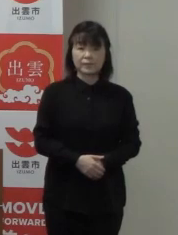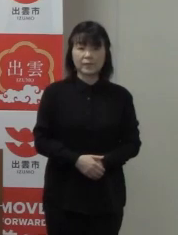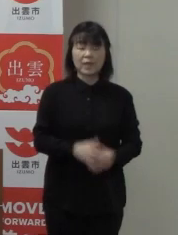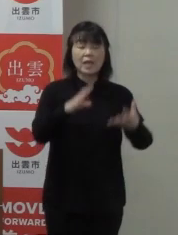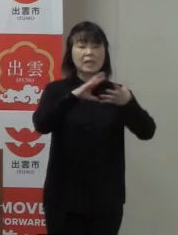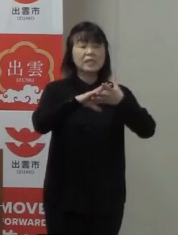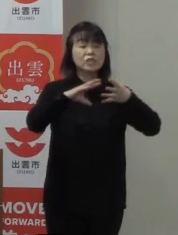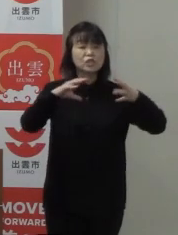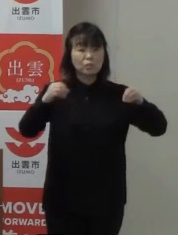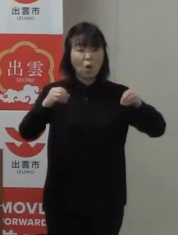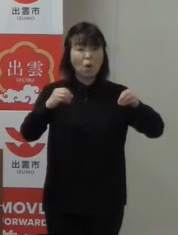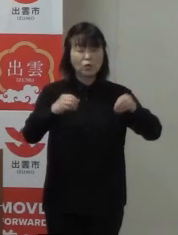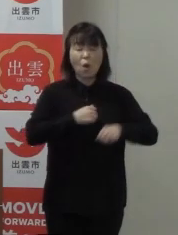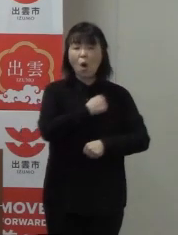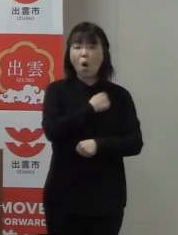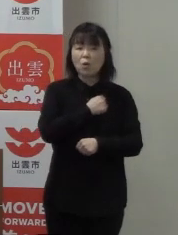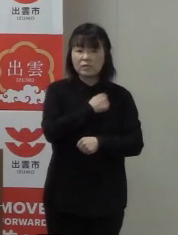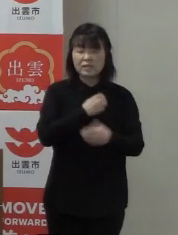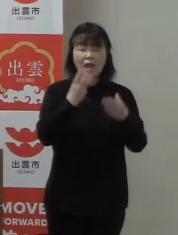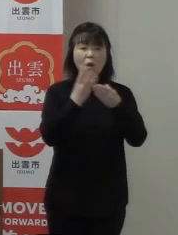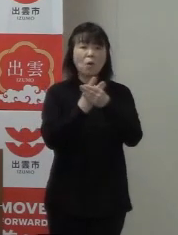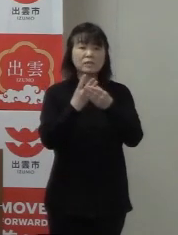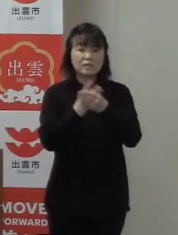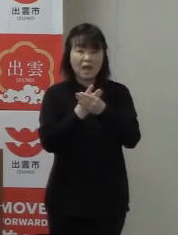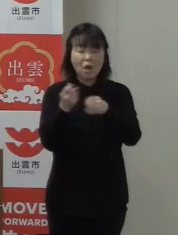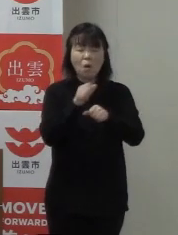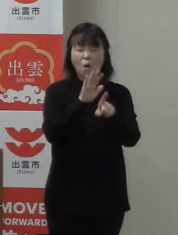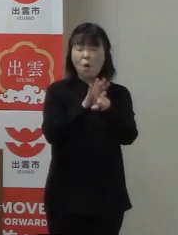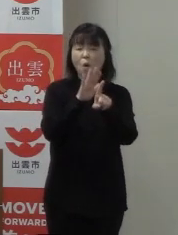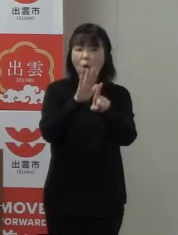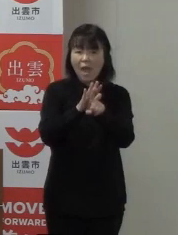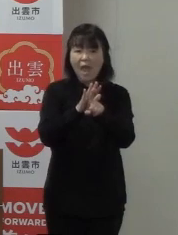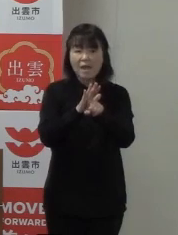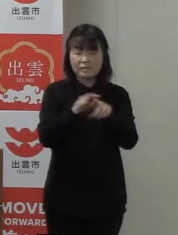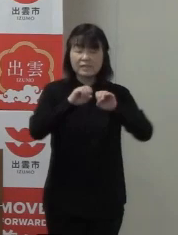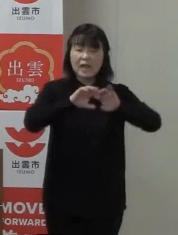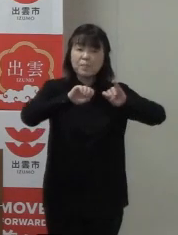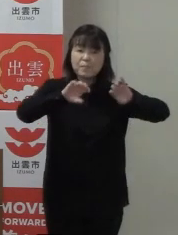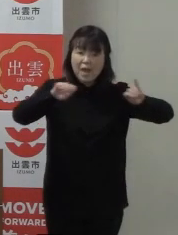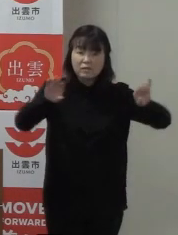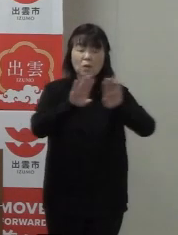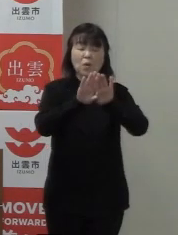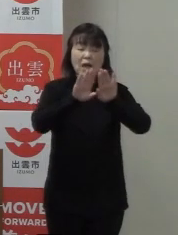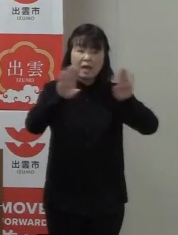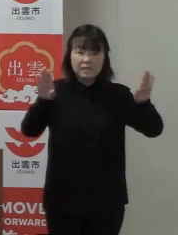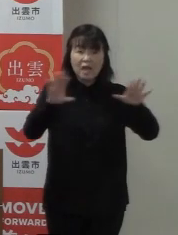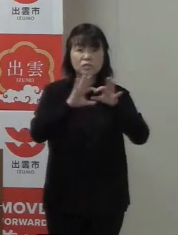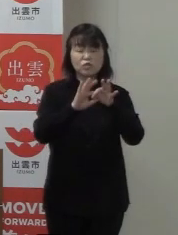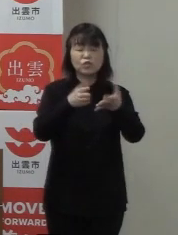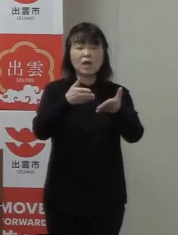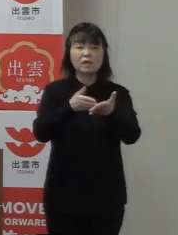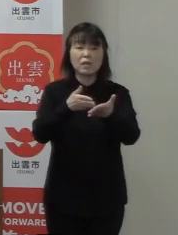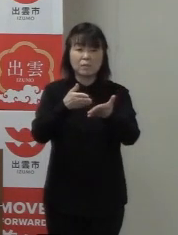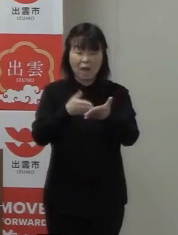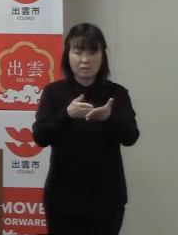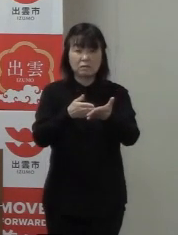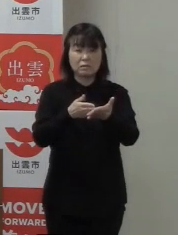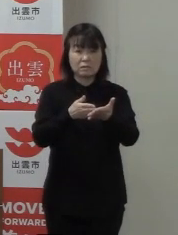出雲の温泉応援キャンペーンの開催についてであります。これは物価